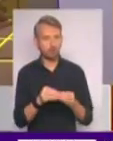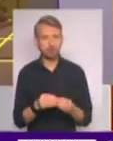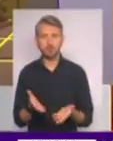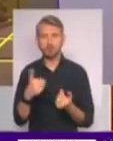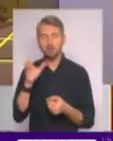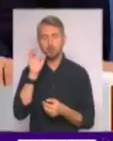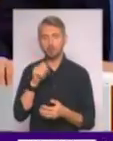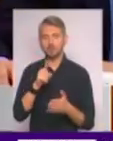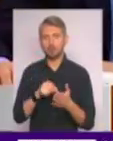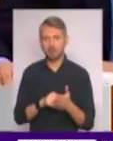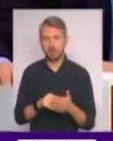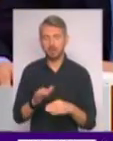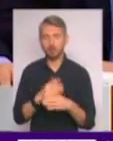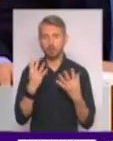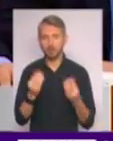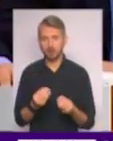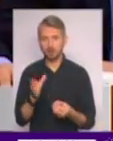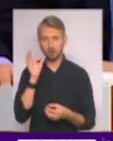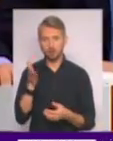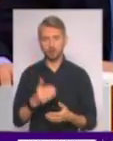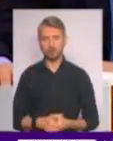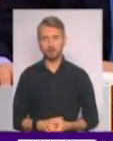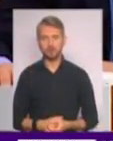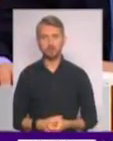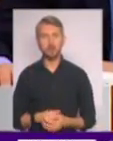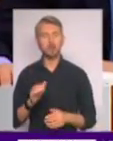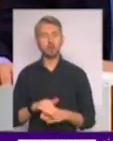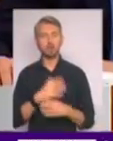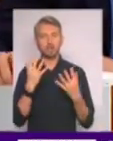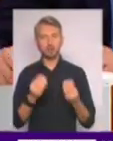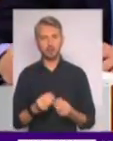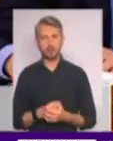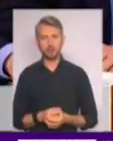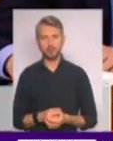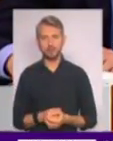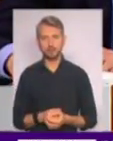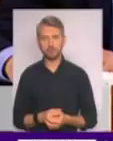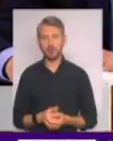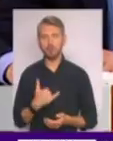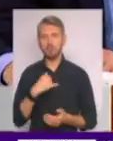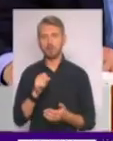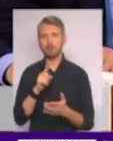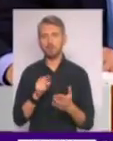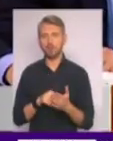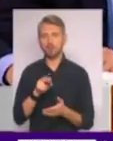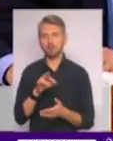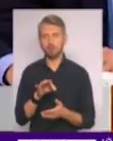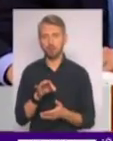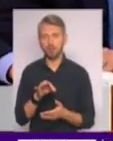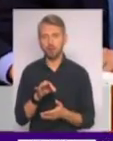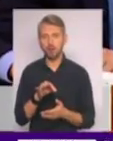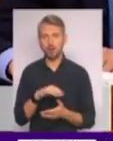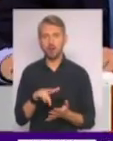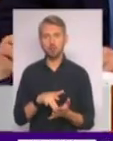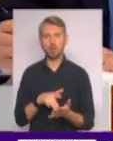послухаємо запитання від глядачів. Добрий день, ви в ефірі. Алло, добрий день. Добрий день, раді чути. Да, у мене вопрос по